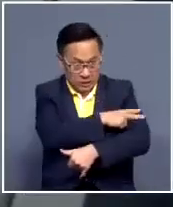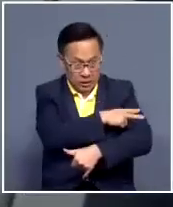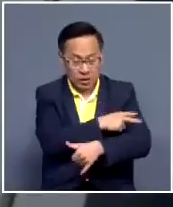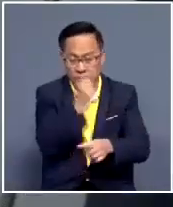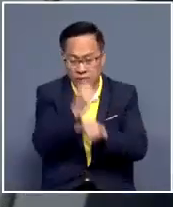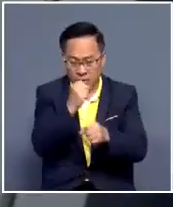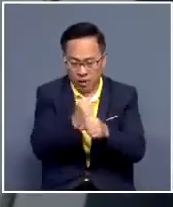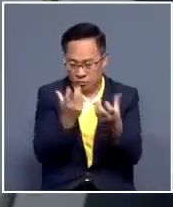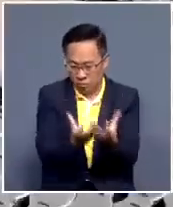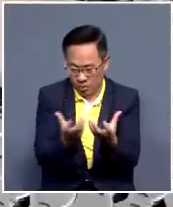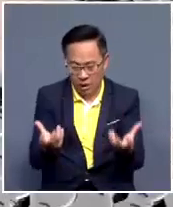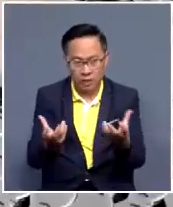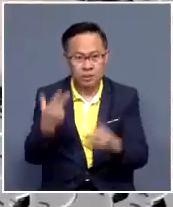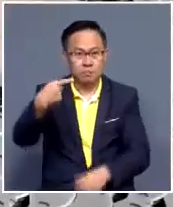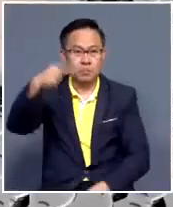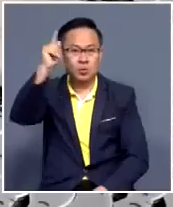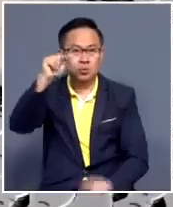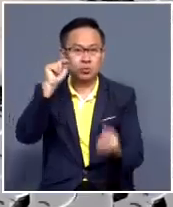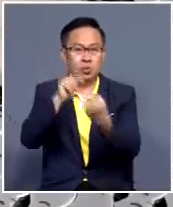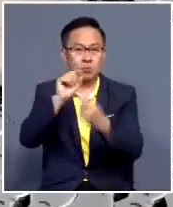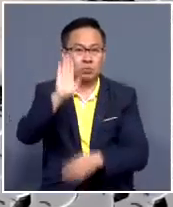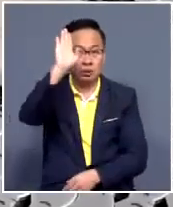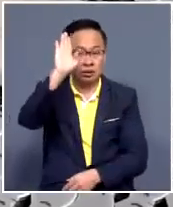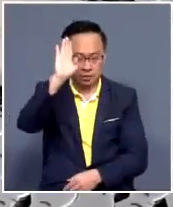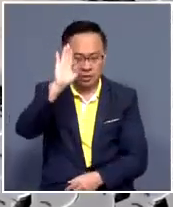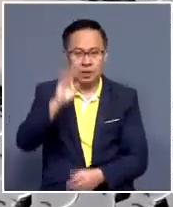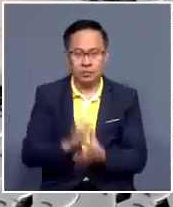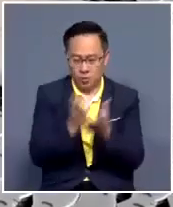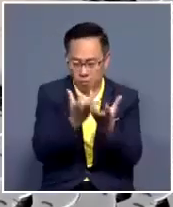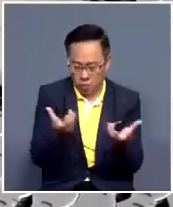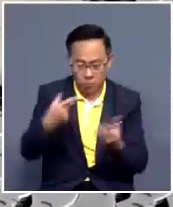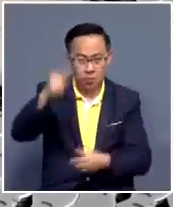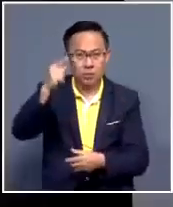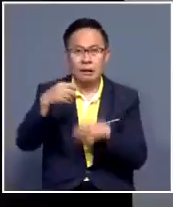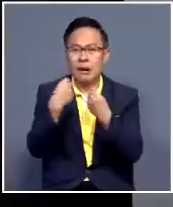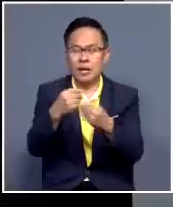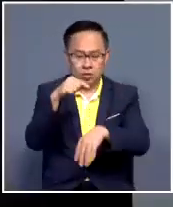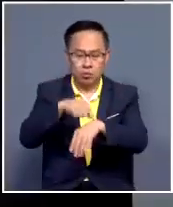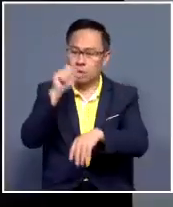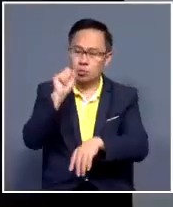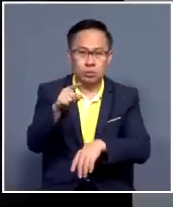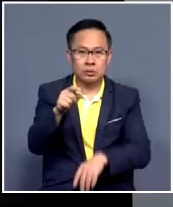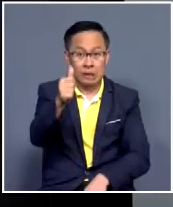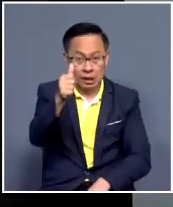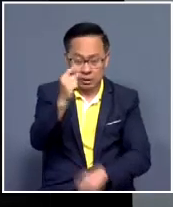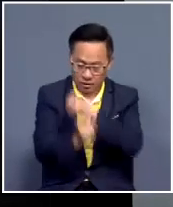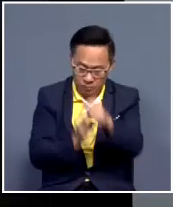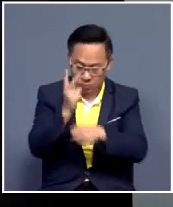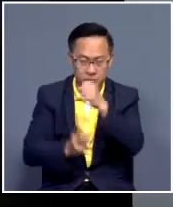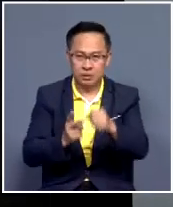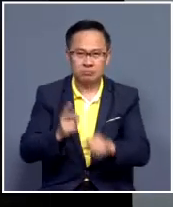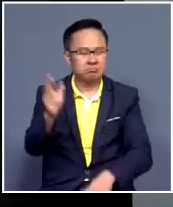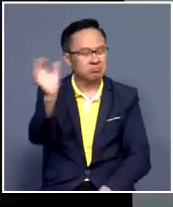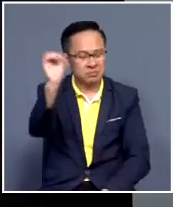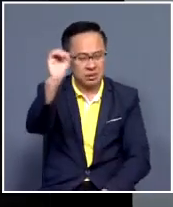จะสามารถสร้างผลงานที่เกิดประโยชน์เกิดมูลค่าเกิดผลลัพธ์ที่เป็นรูปธรรมให้แก่บริษัทได้ทันทีแต่ว่าด้วยโครง